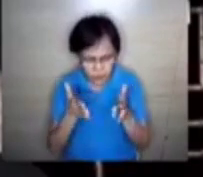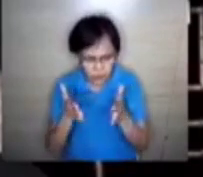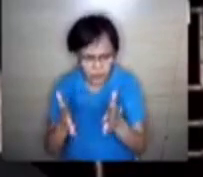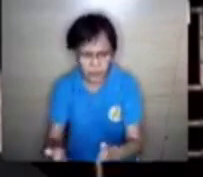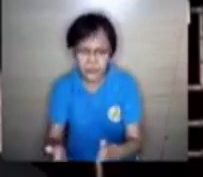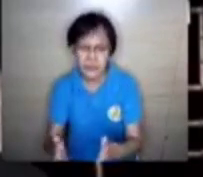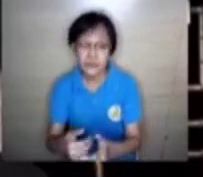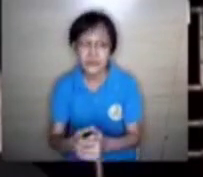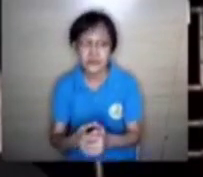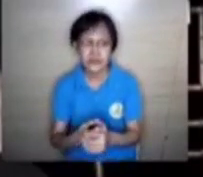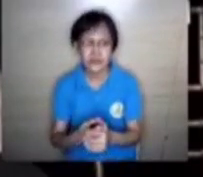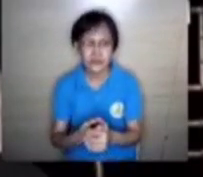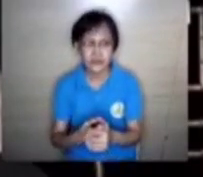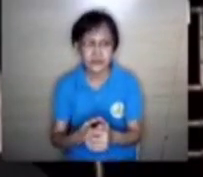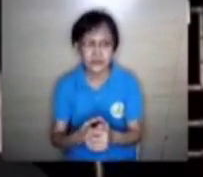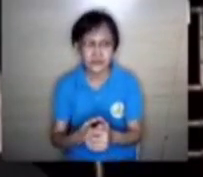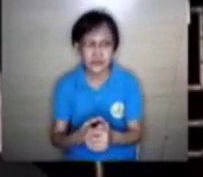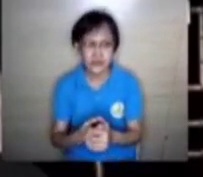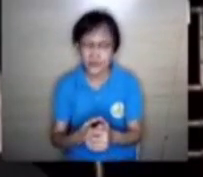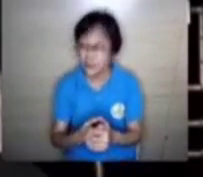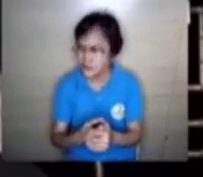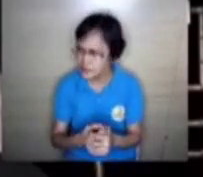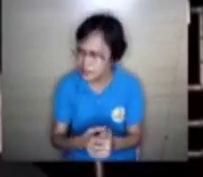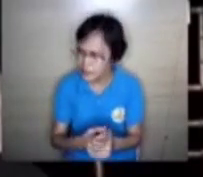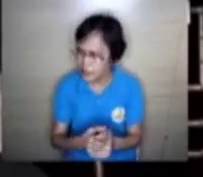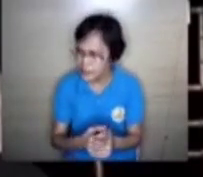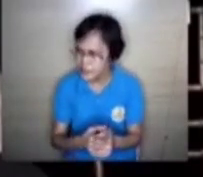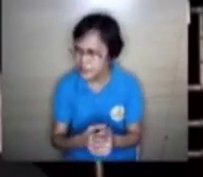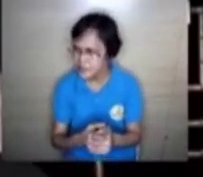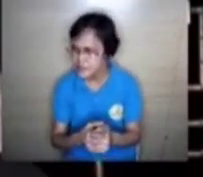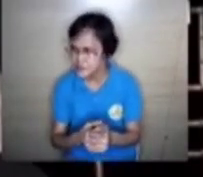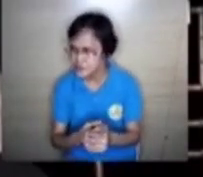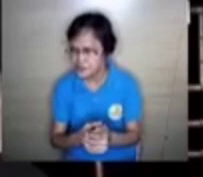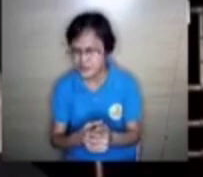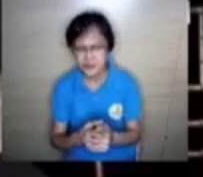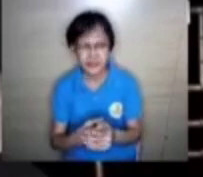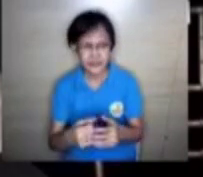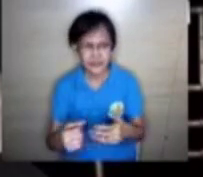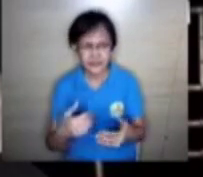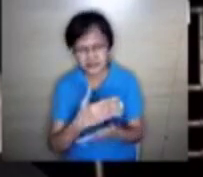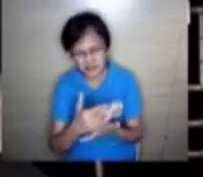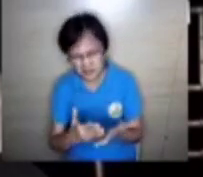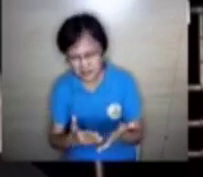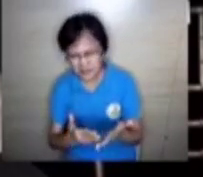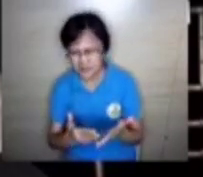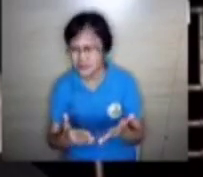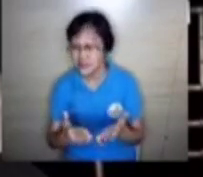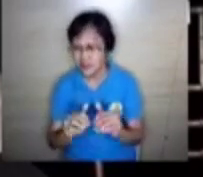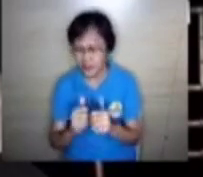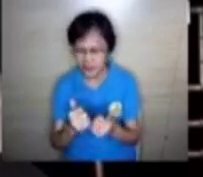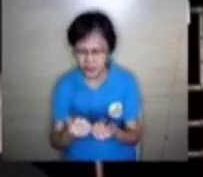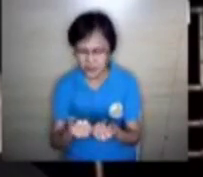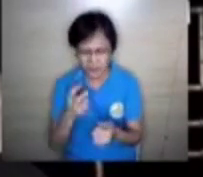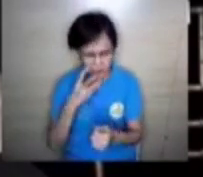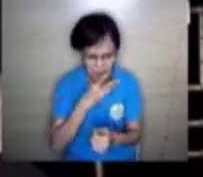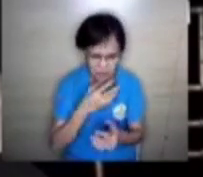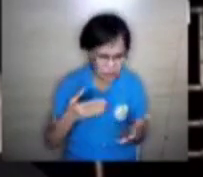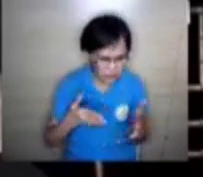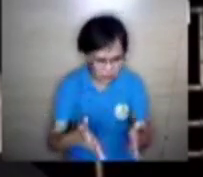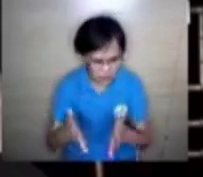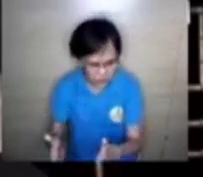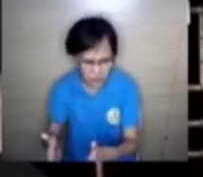na yung iba minsan, parang napaka-outrageous na, pakinggan pa rin natin. Bakit? Kasi baka naman may punto.